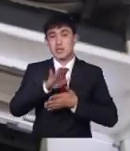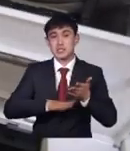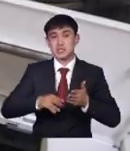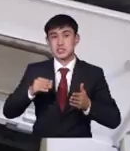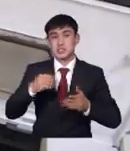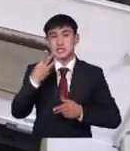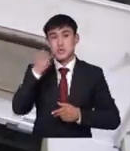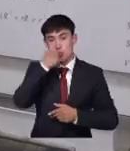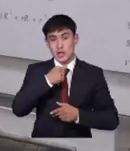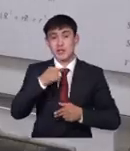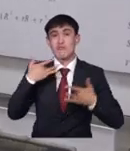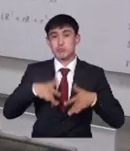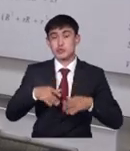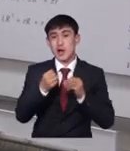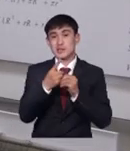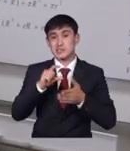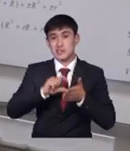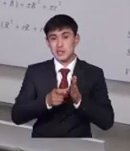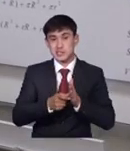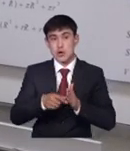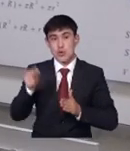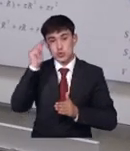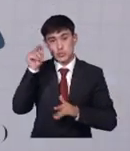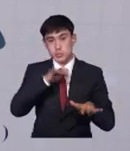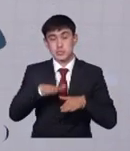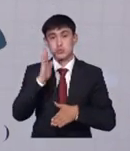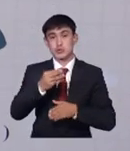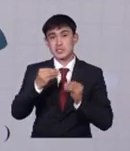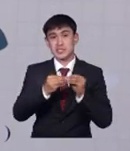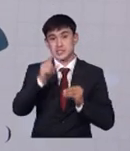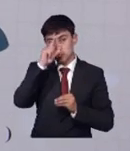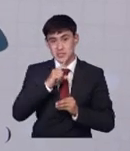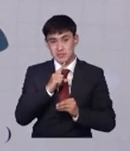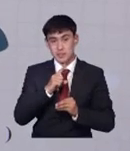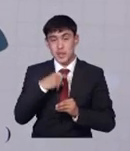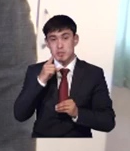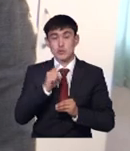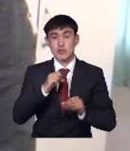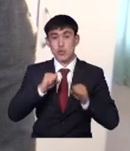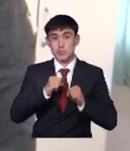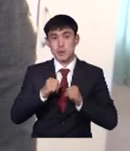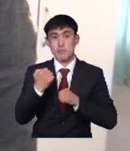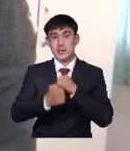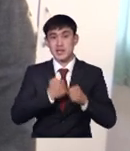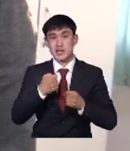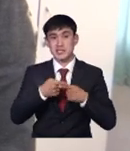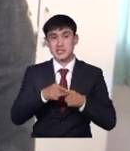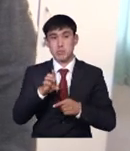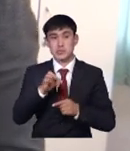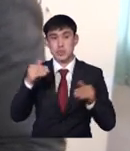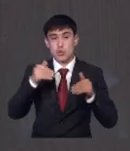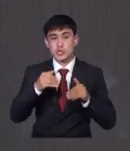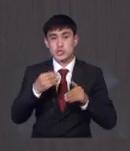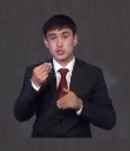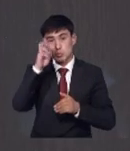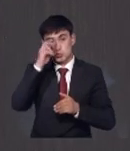обучения 3 года а для выпускников одиннадцатого класса Учебный процесс займёт всего 10 месяцев отметим что на укрепление материально-технической базы колледжа